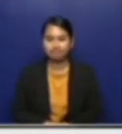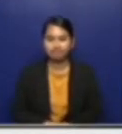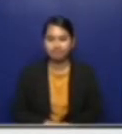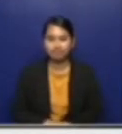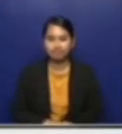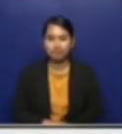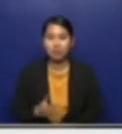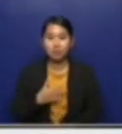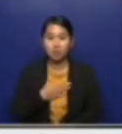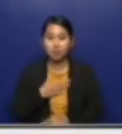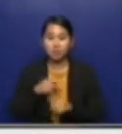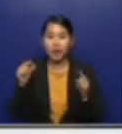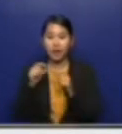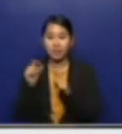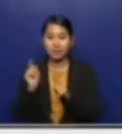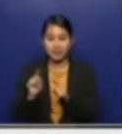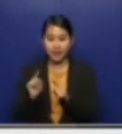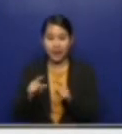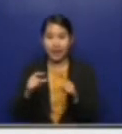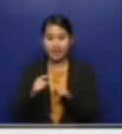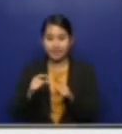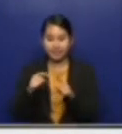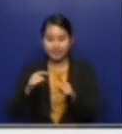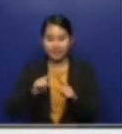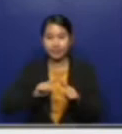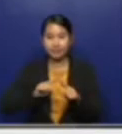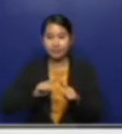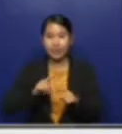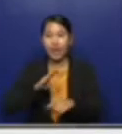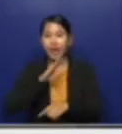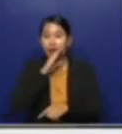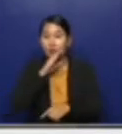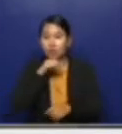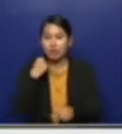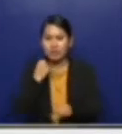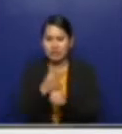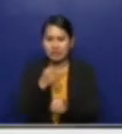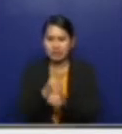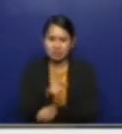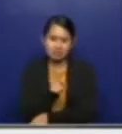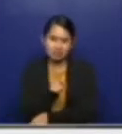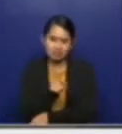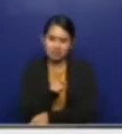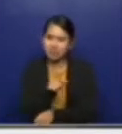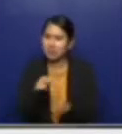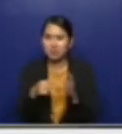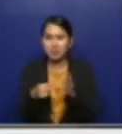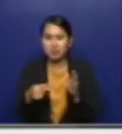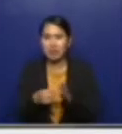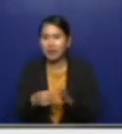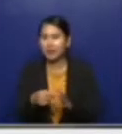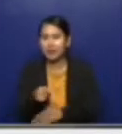ผมใช้คำแรกว่าถ้าทำอย่างนี้นะเป็น